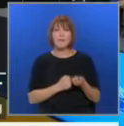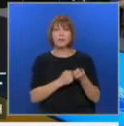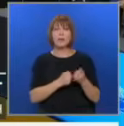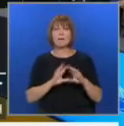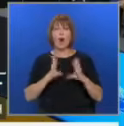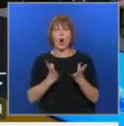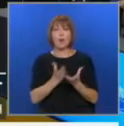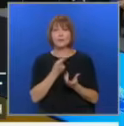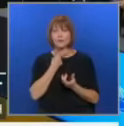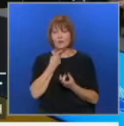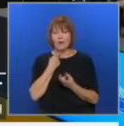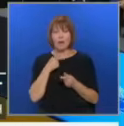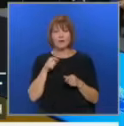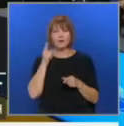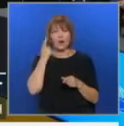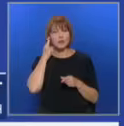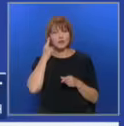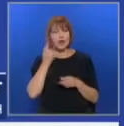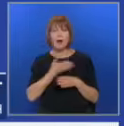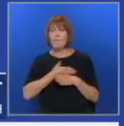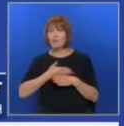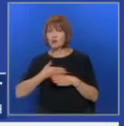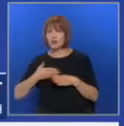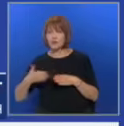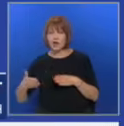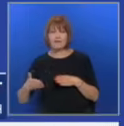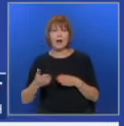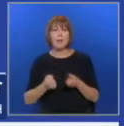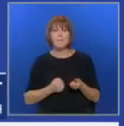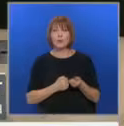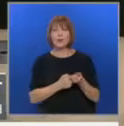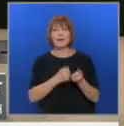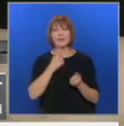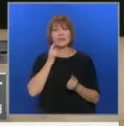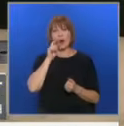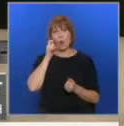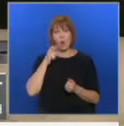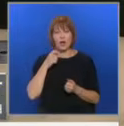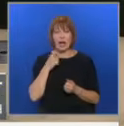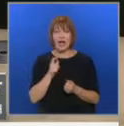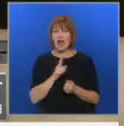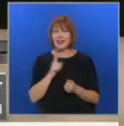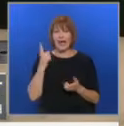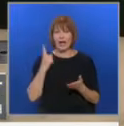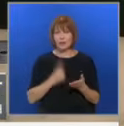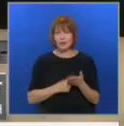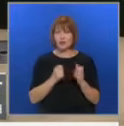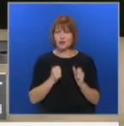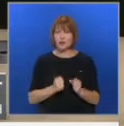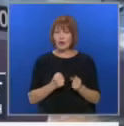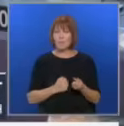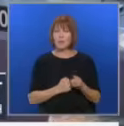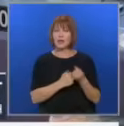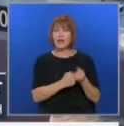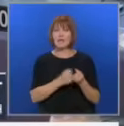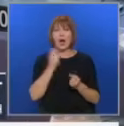благо, а това означава и продължаваща и непоклатима подкрепа за Украйна. Не толкова категорична се очаква да бъде